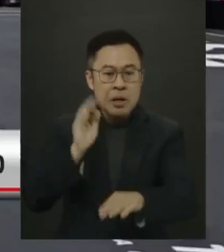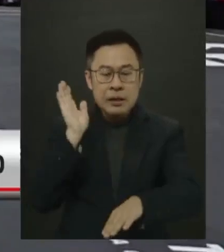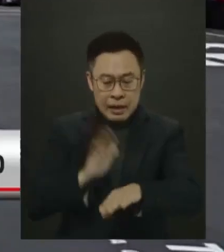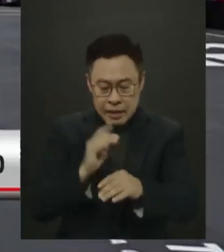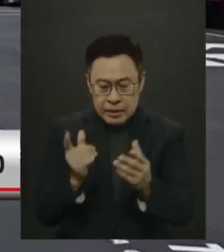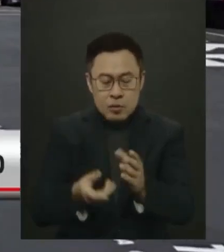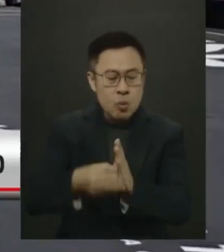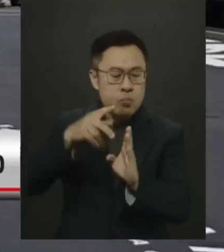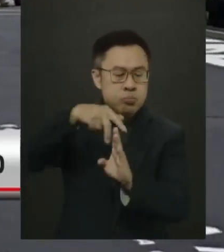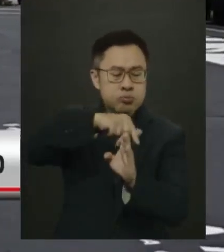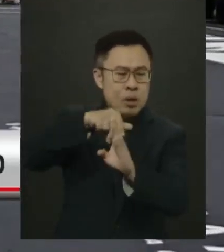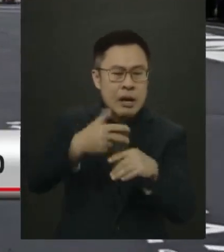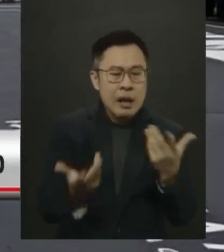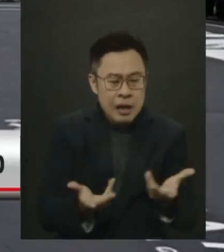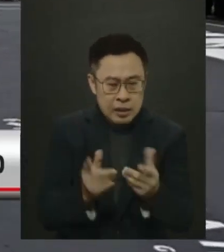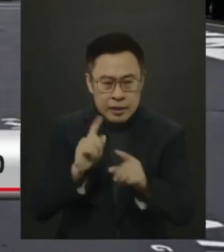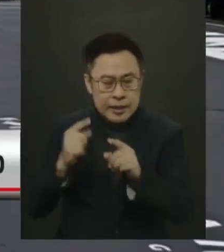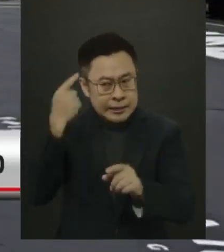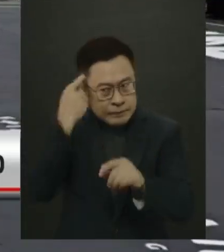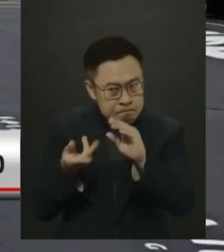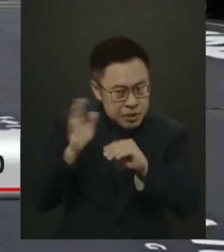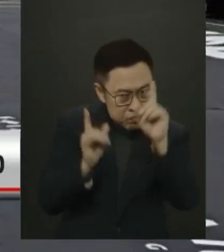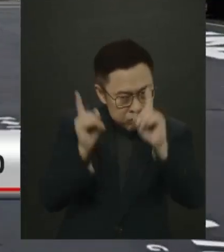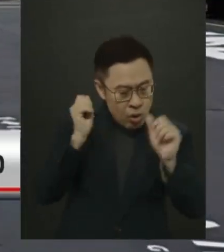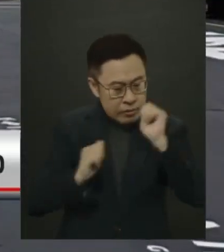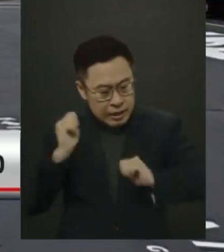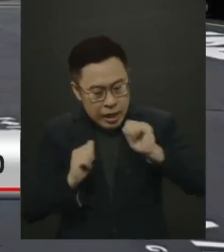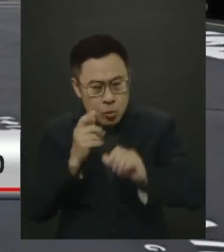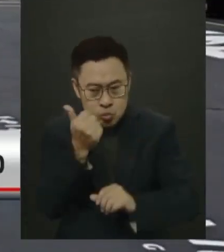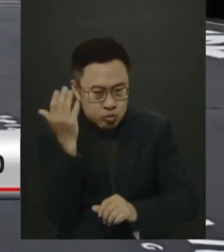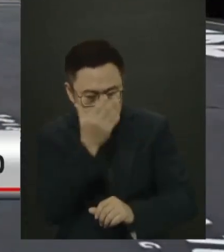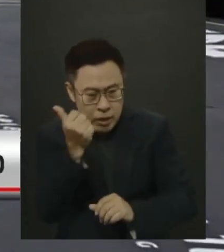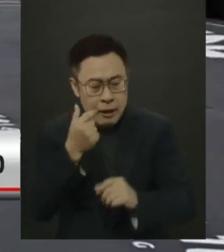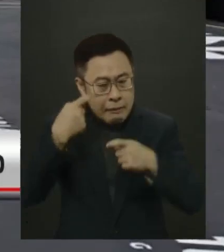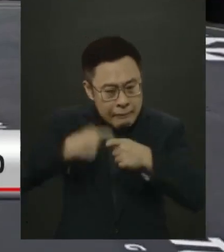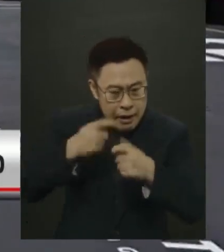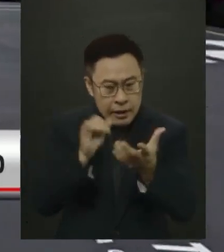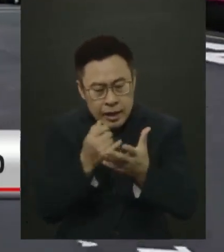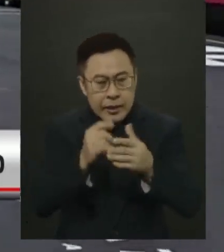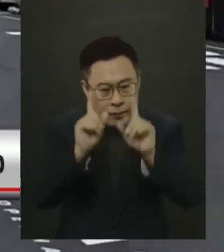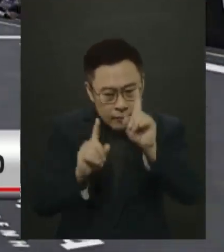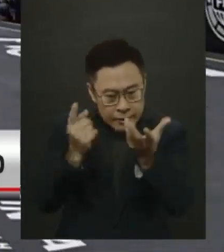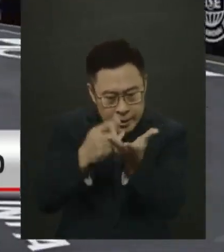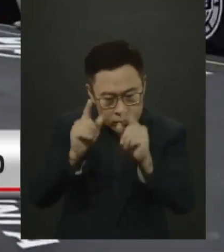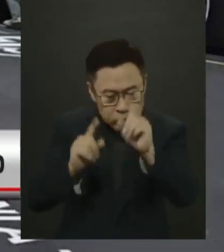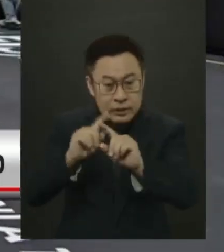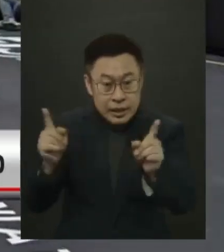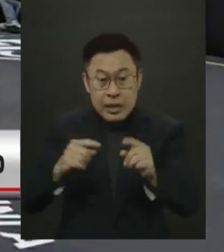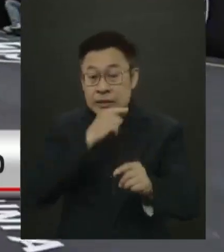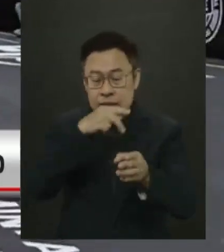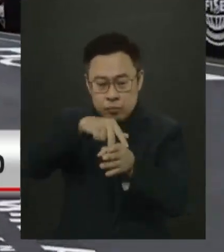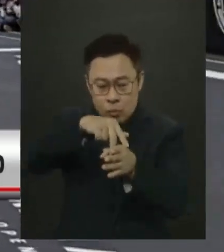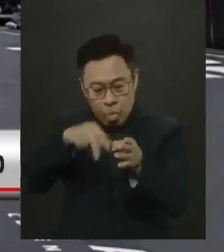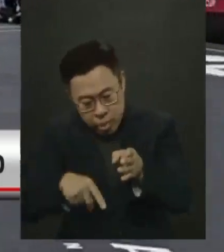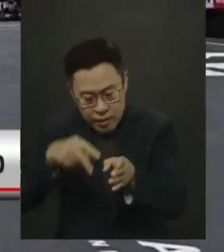ให้คะแนนเนี่ยจากความคิดสร้างสรรค์ท่าแล้วก็ความต่อเนื่องความสมบูรณ์แบบของท่านะครับแล้วก็ถ้าเกิดว่าเท้าเนี่ยตกพื้น